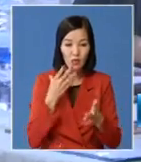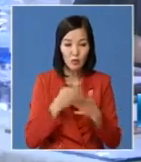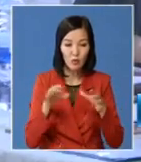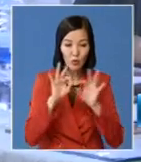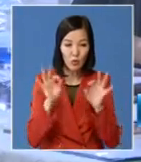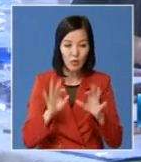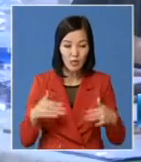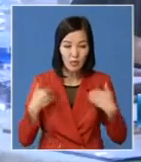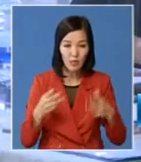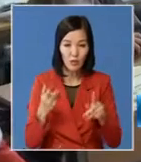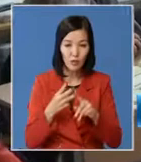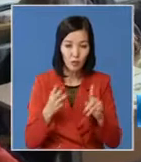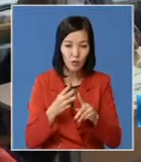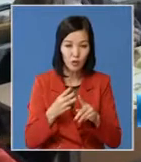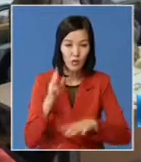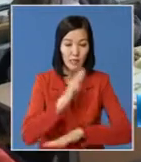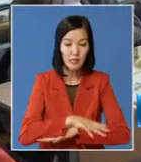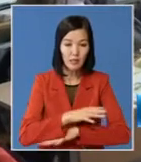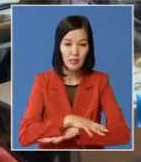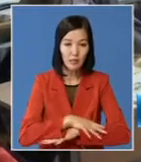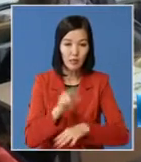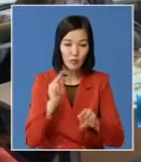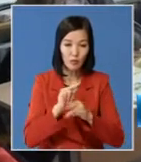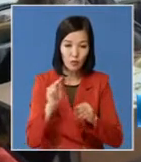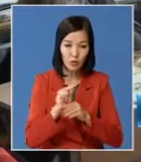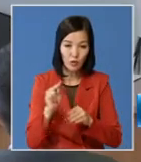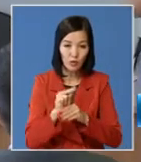салды. Соңғы кезеңде ұстаздар сабақ беру әдістемесін бөлісіп,